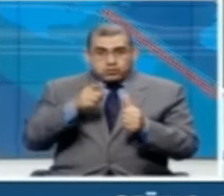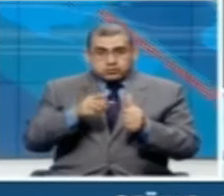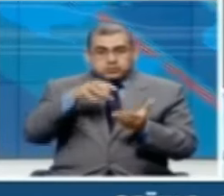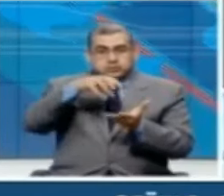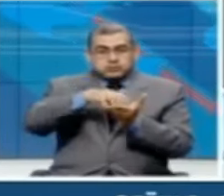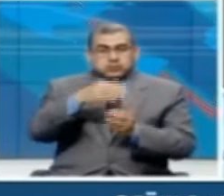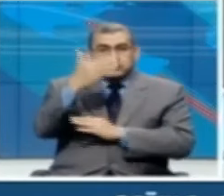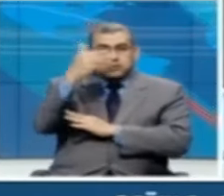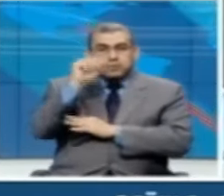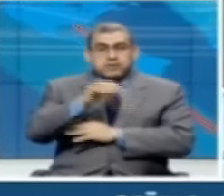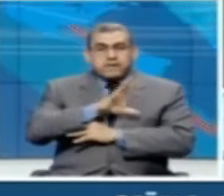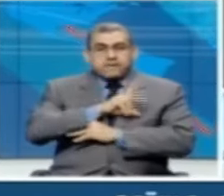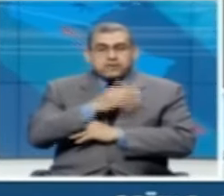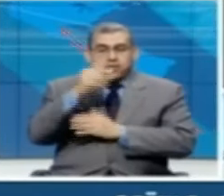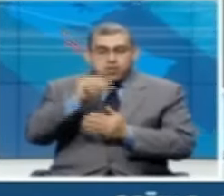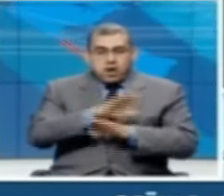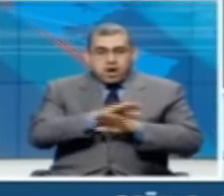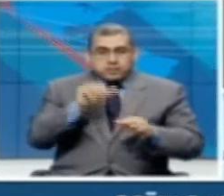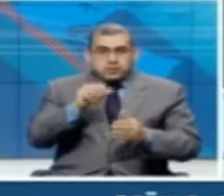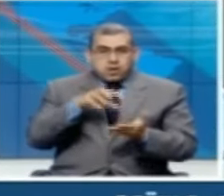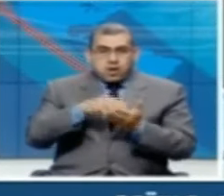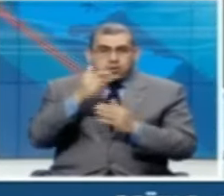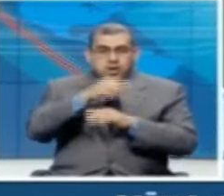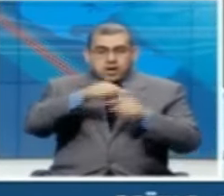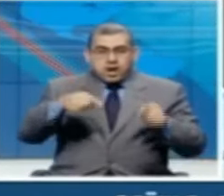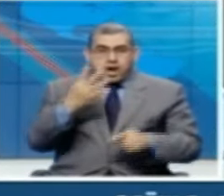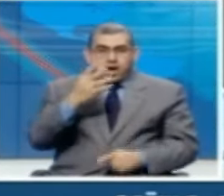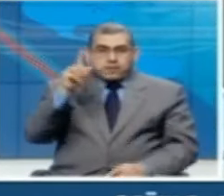إقامة الدولة الفلسطينية المستقلة على حدود